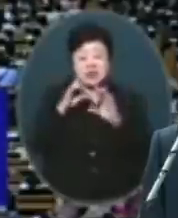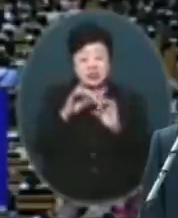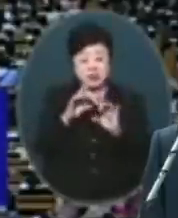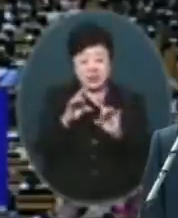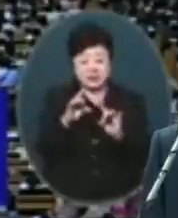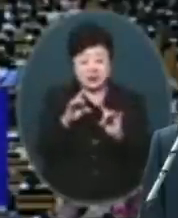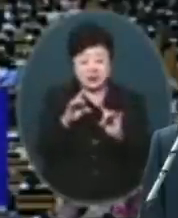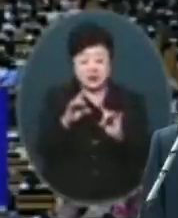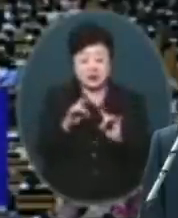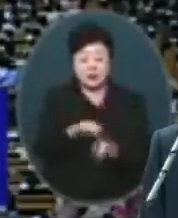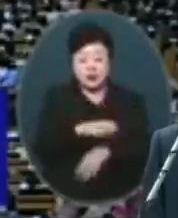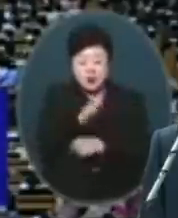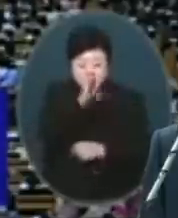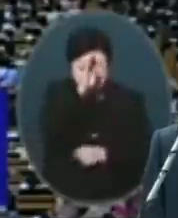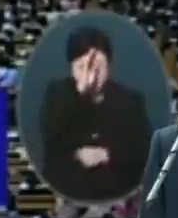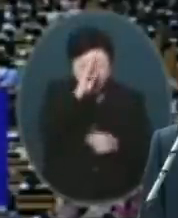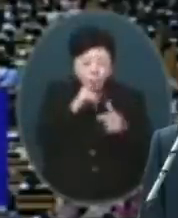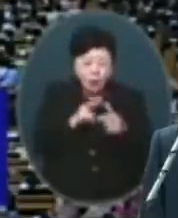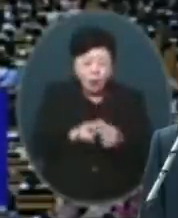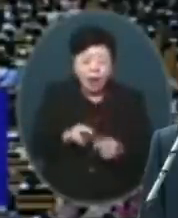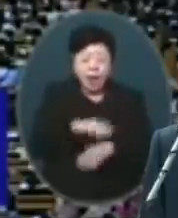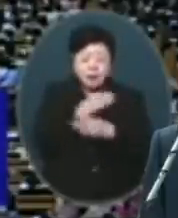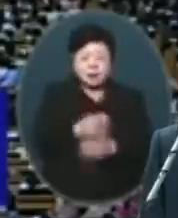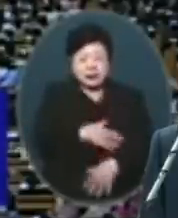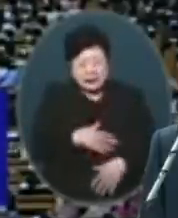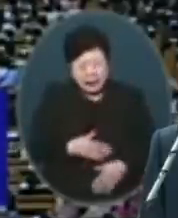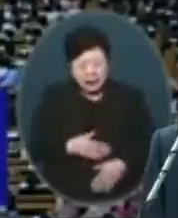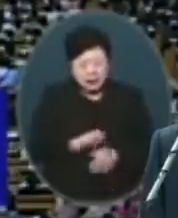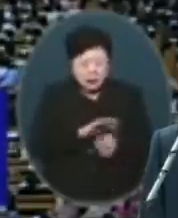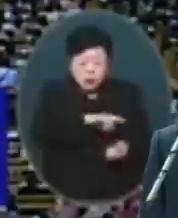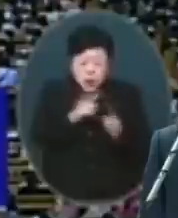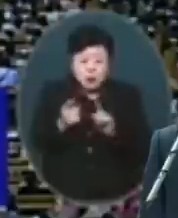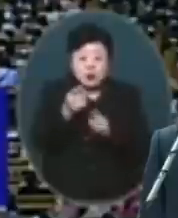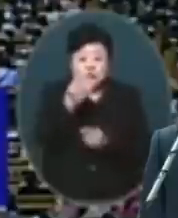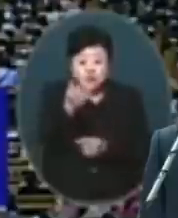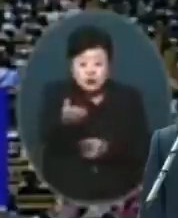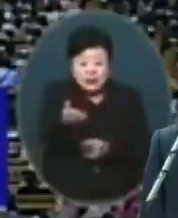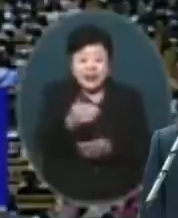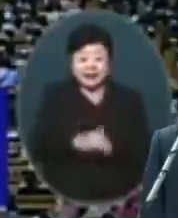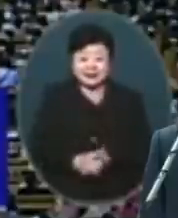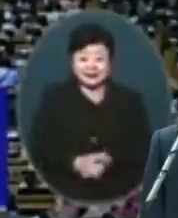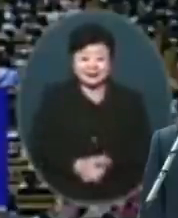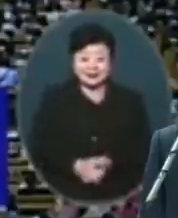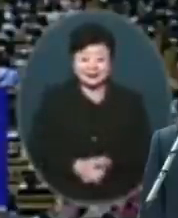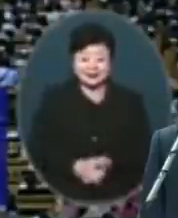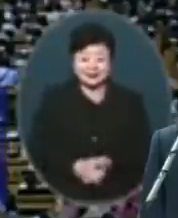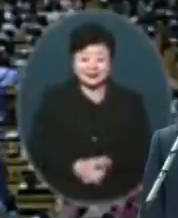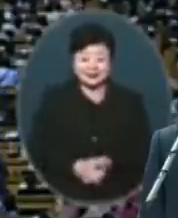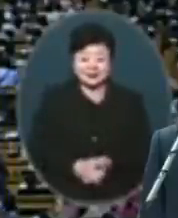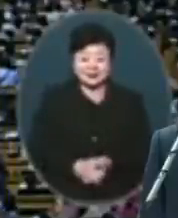전파하며 모든 병과 모든 약한 것을 고치시니라.